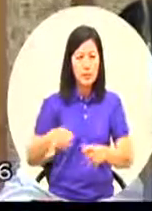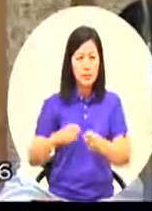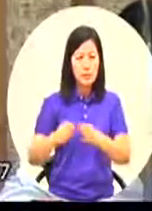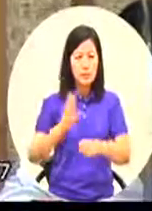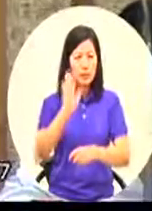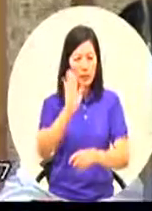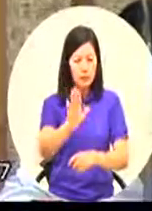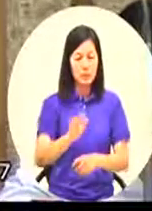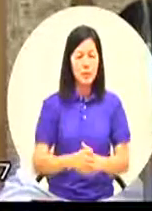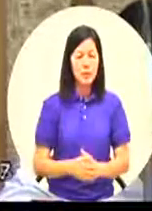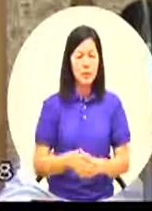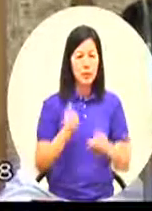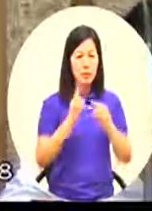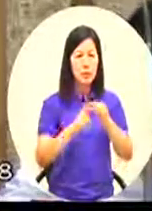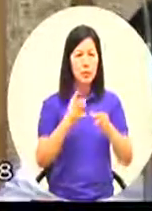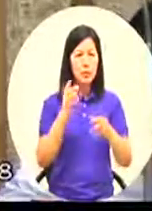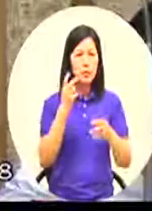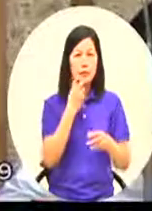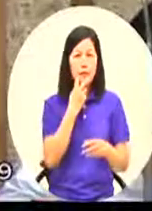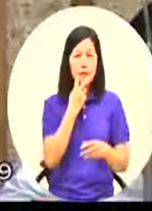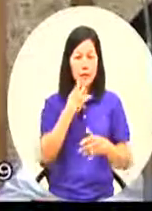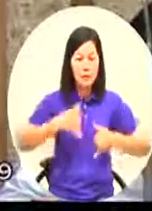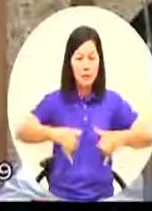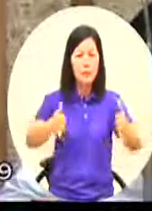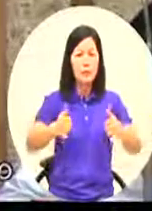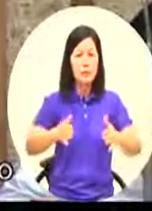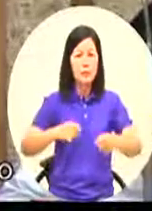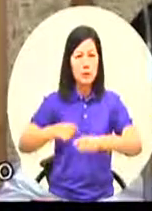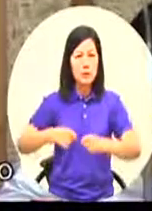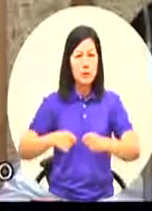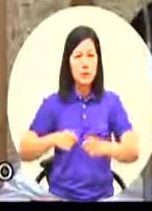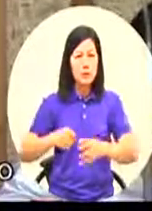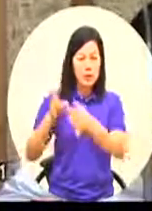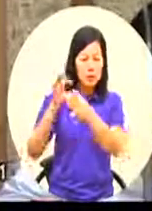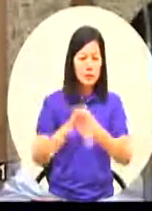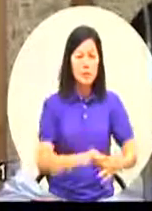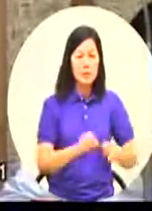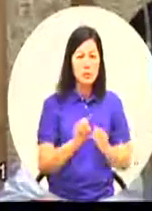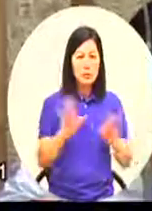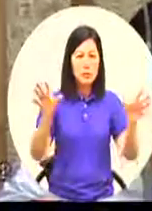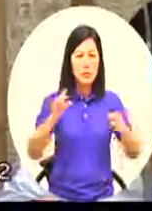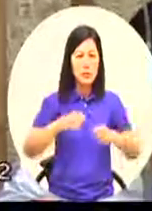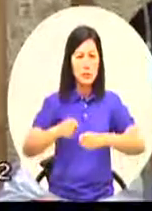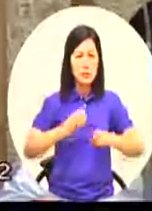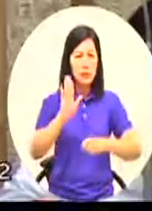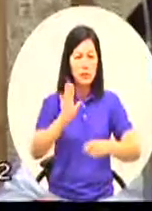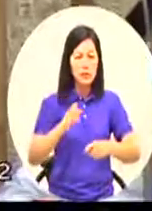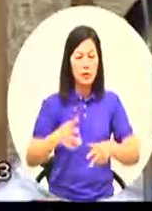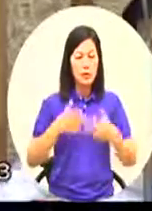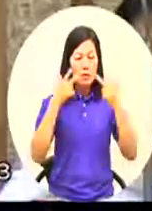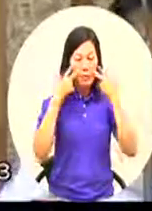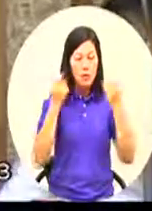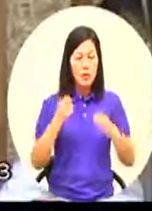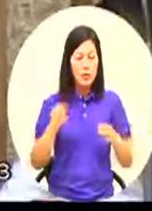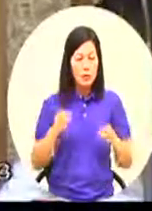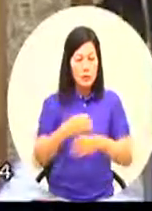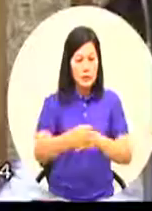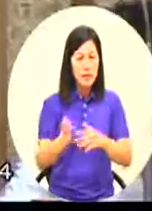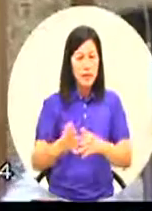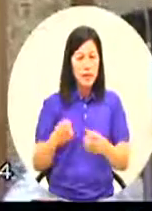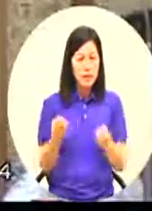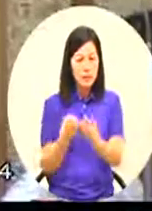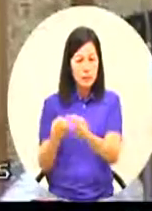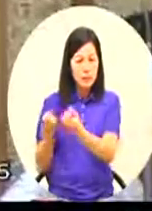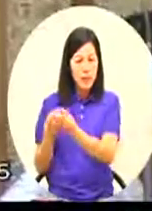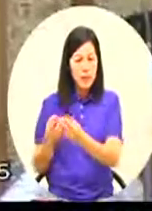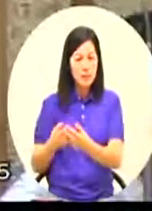央的部落特色道路计划以及部落永续发展计划，那还有一个是我们原乡常常发生灾害，所以我们有一个灾